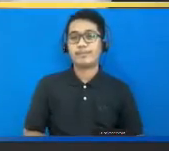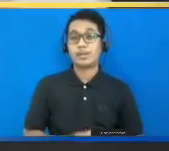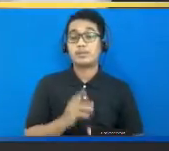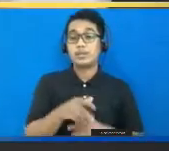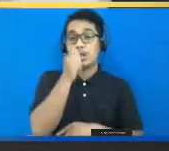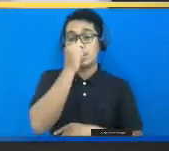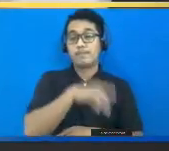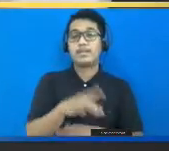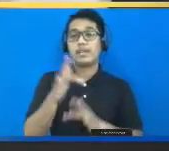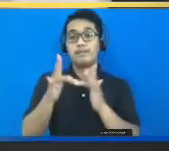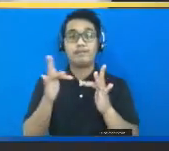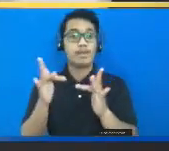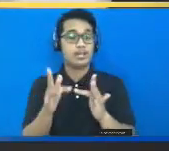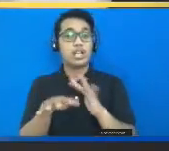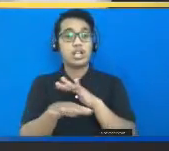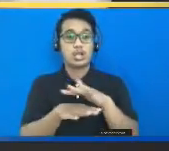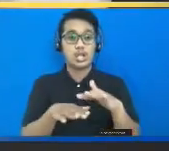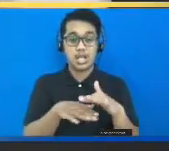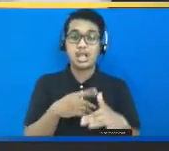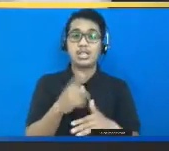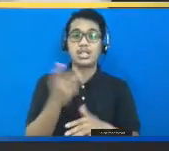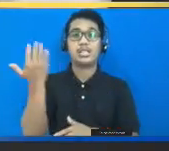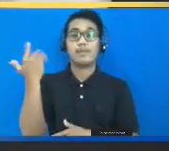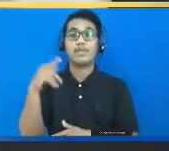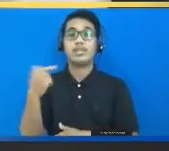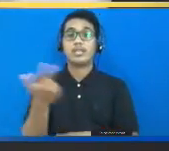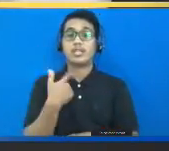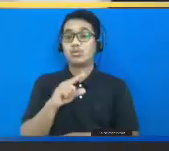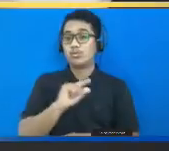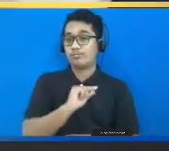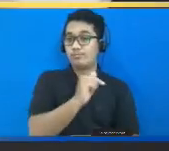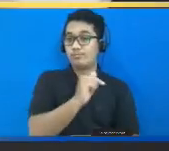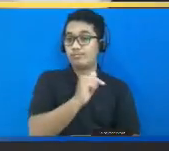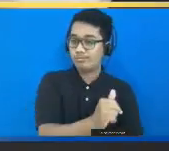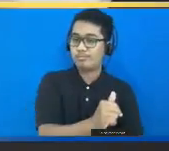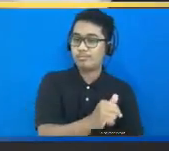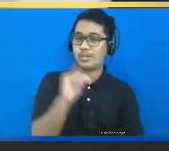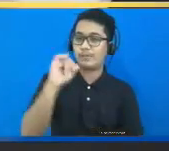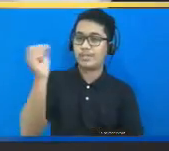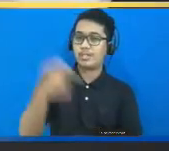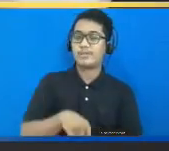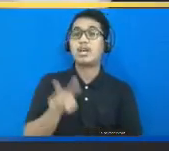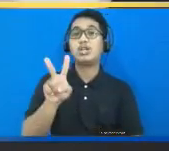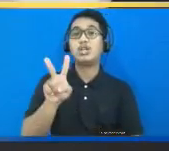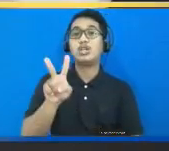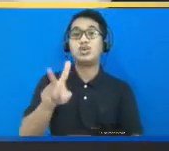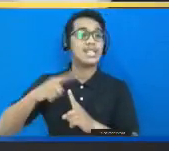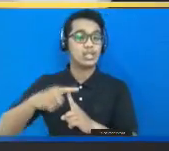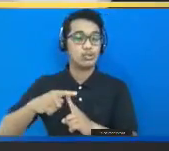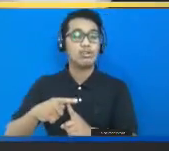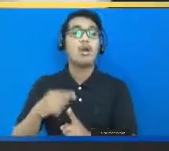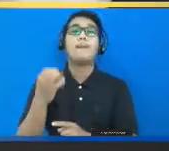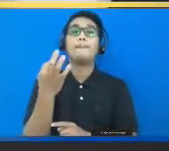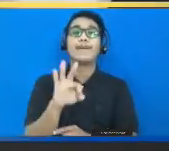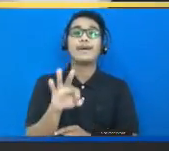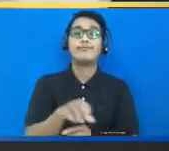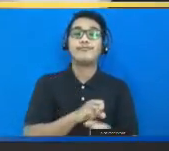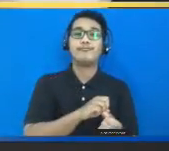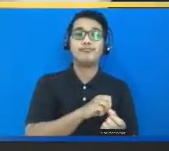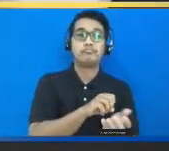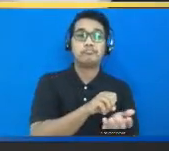tapi kemarin kita udah dapet antusiasme investor tuh sangat besar luar sampai 2000000000000 GTA baru roadshow